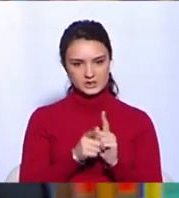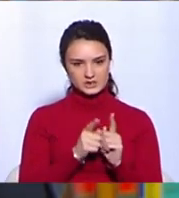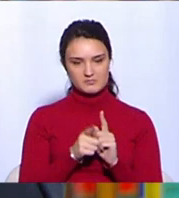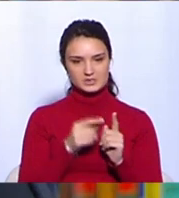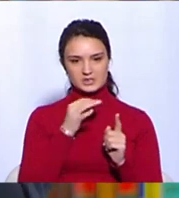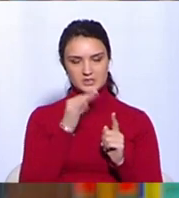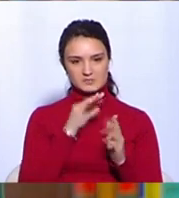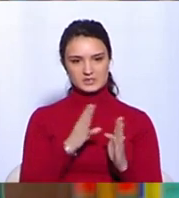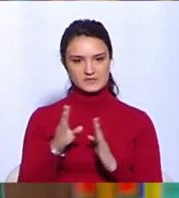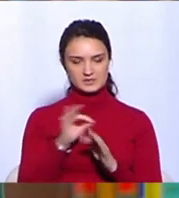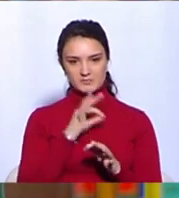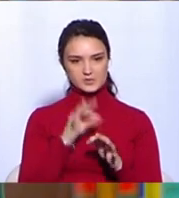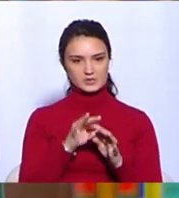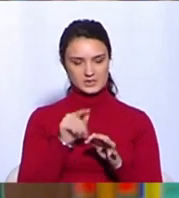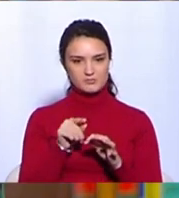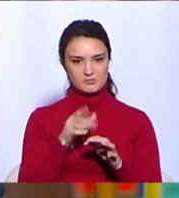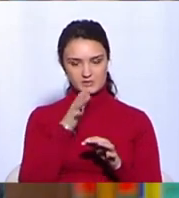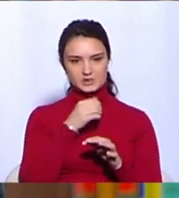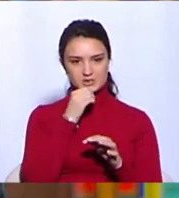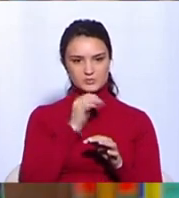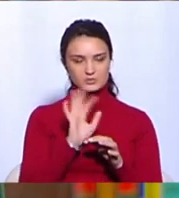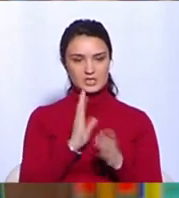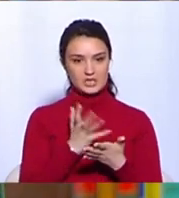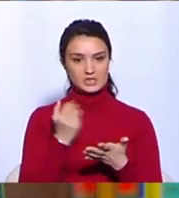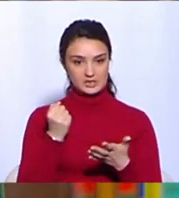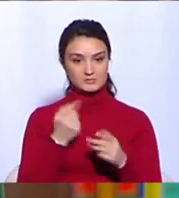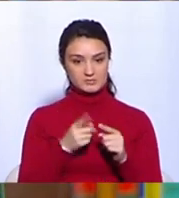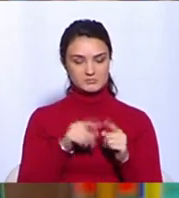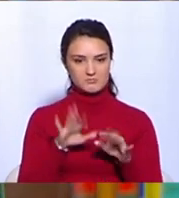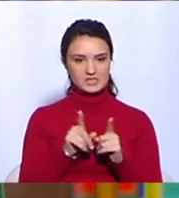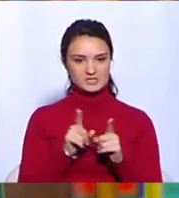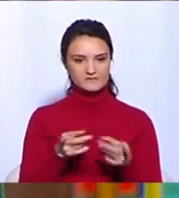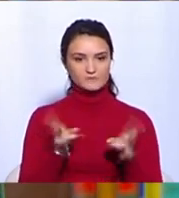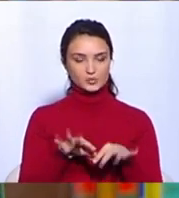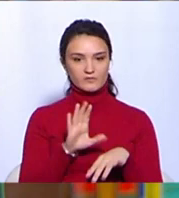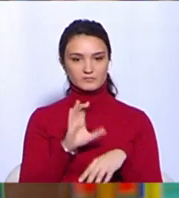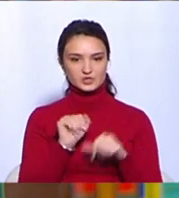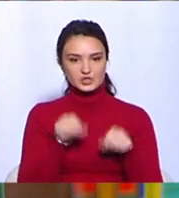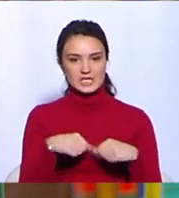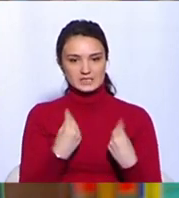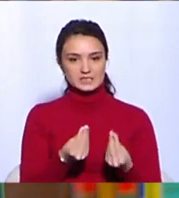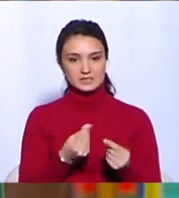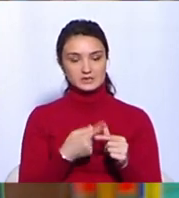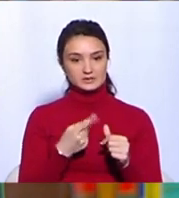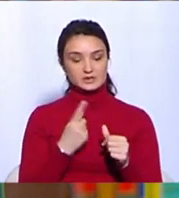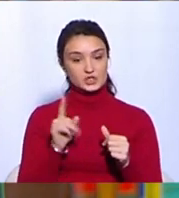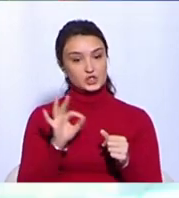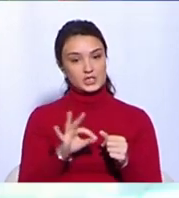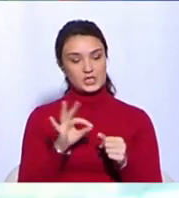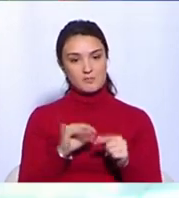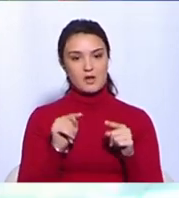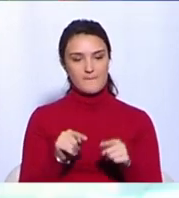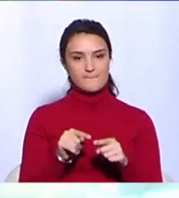მოწესრიგდება, სანამ ქცევაზე პასუხისმგებლობა ზრდასრული არ აიღებს, მაინც ვუტოვებთ შანს. აი რა შეიძლება აი